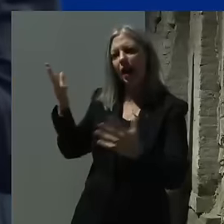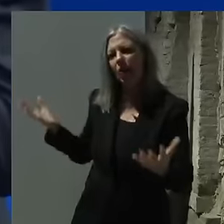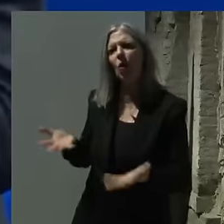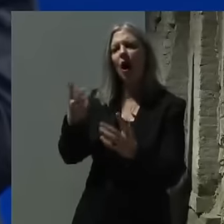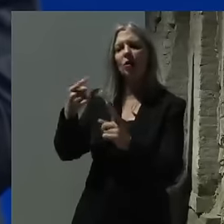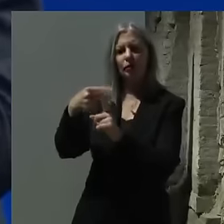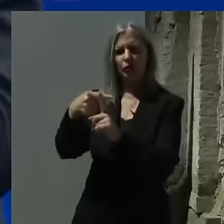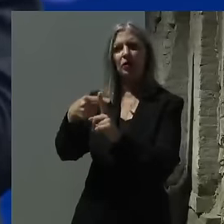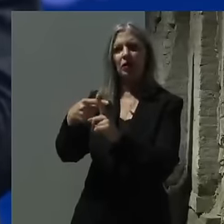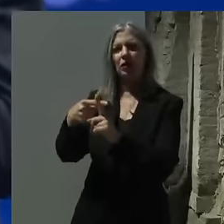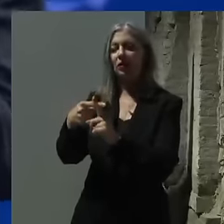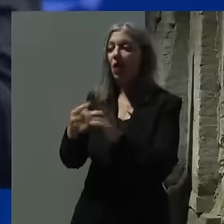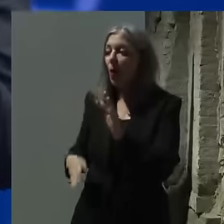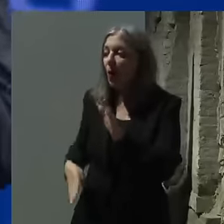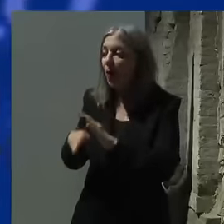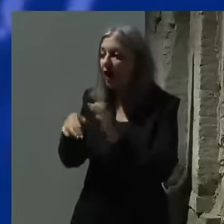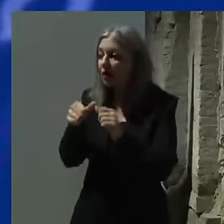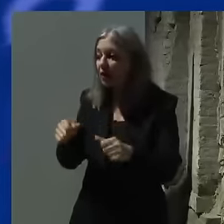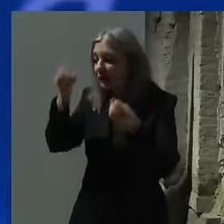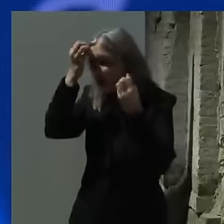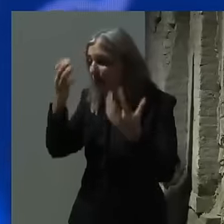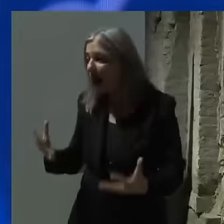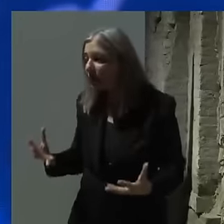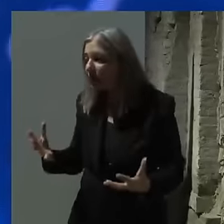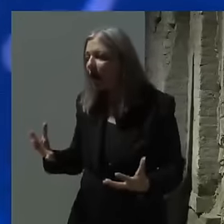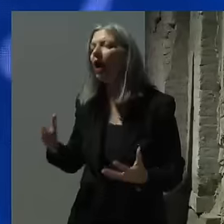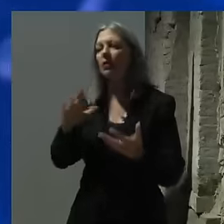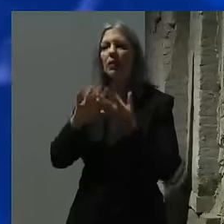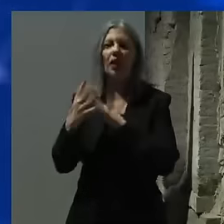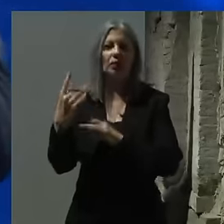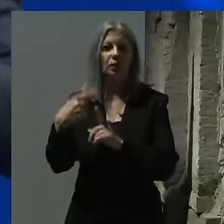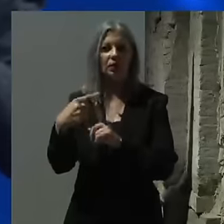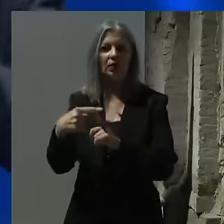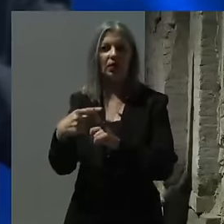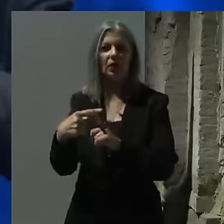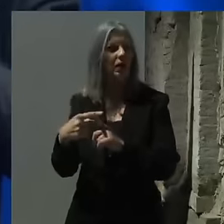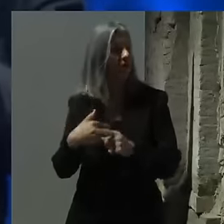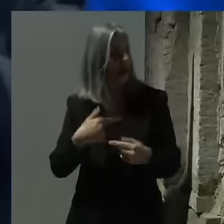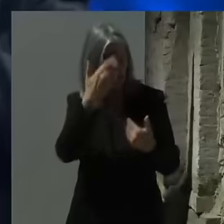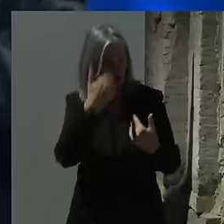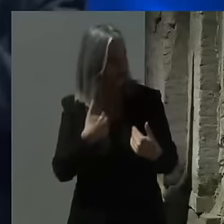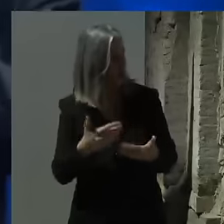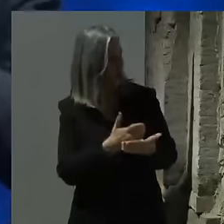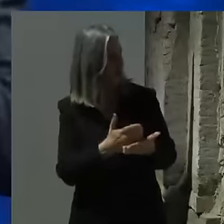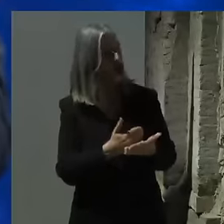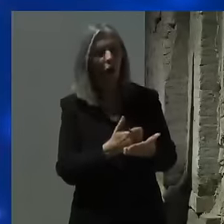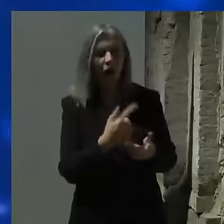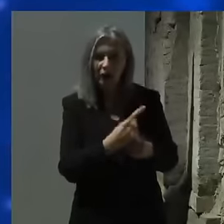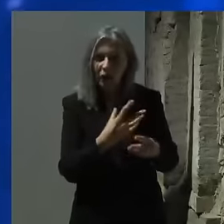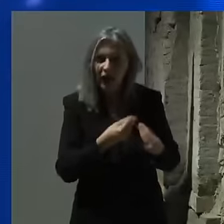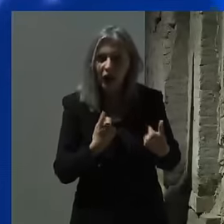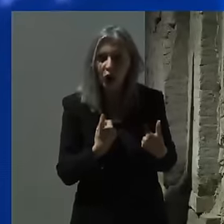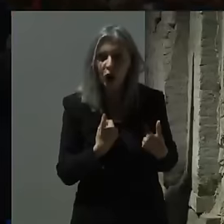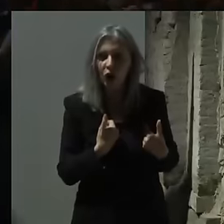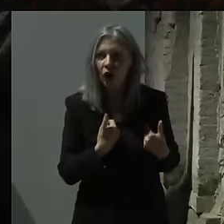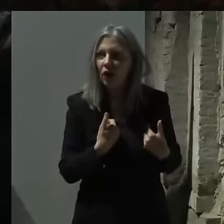da situazioni drammatiche. Allora, la prima persona che... Io non so, Matteo, devo fare tutto io qui, non capisco... Cioè, perché è